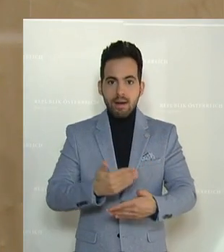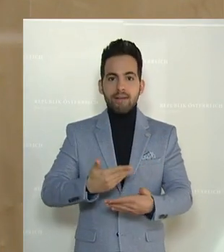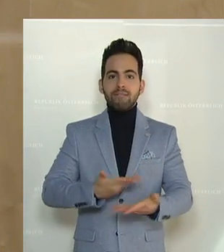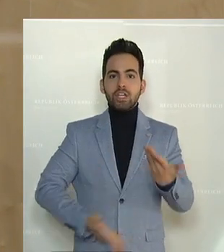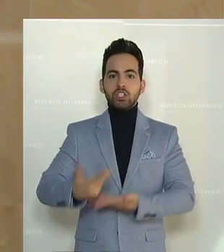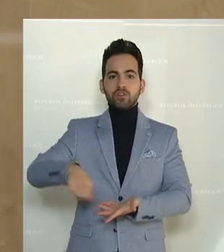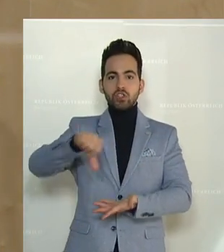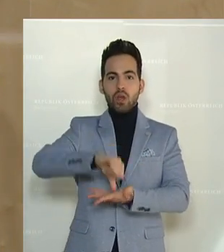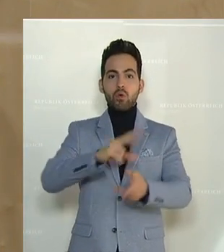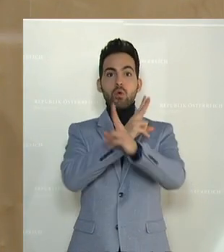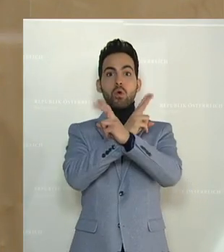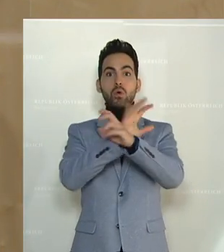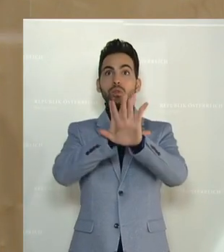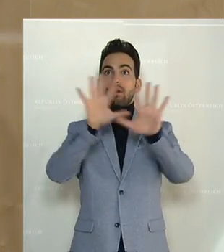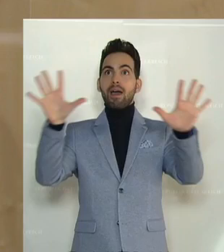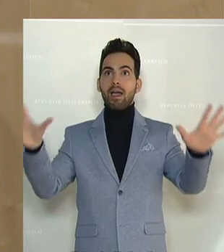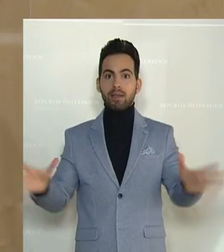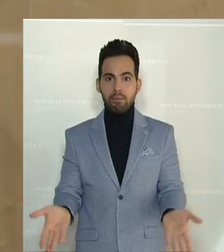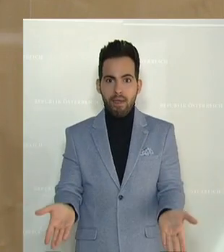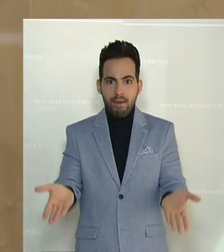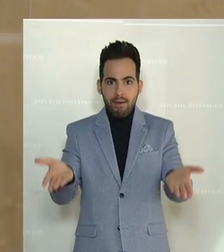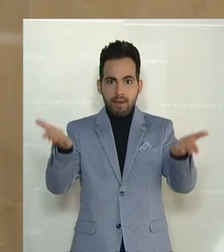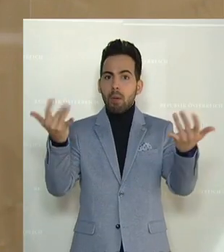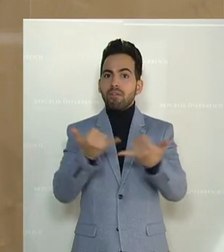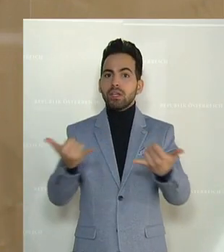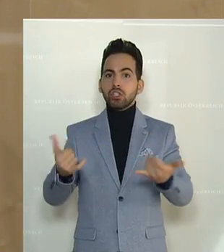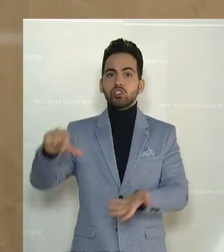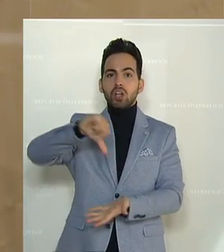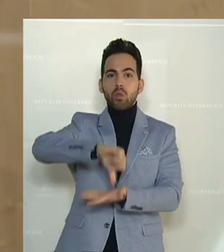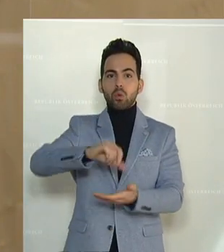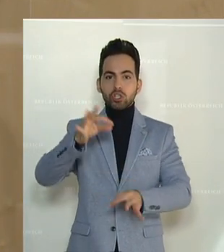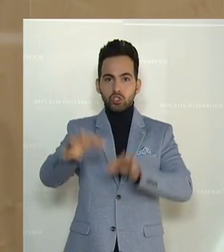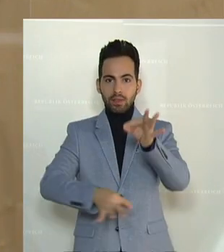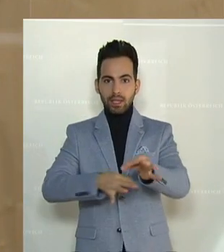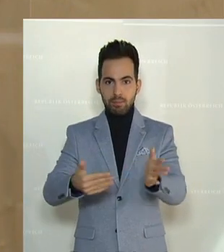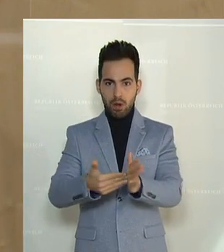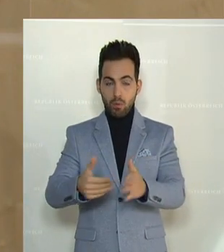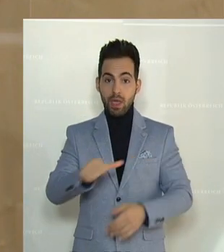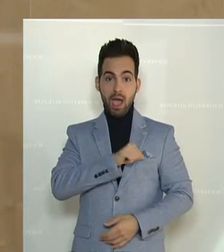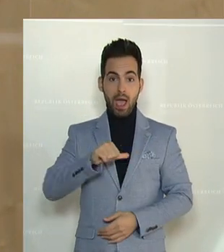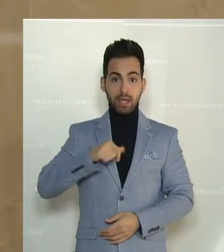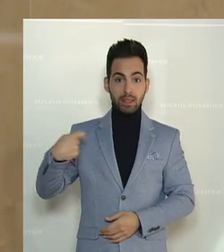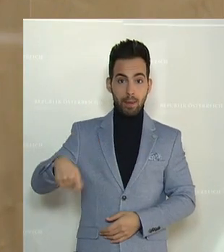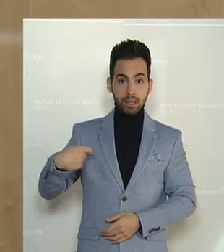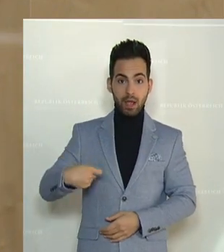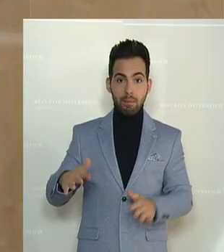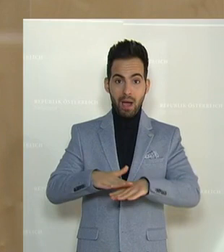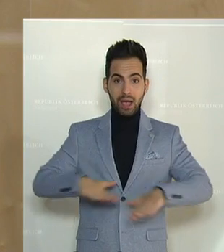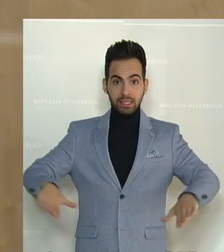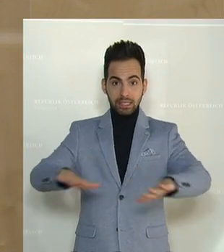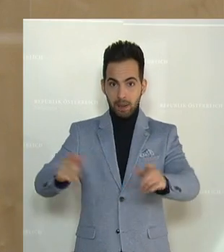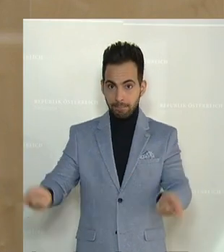Österreich wieder zu stärken durch eine breit angelegte Standortstrategie. die Stärkung der Eigenkapitalbasis der Betriebe,